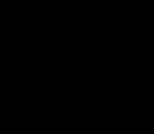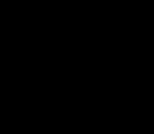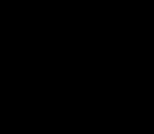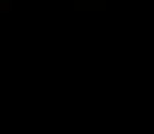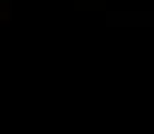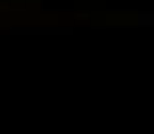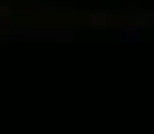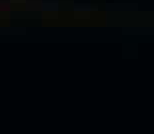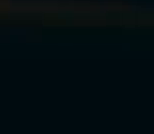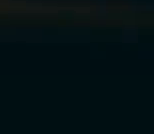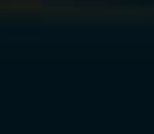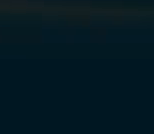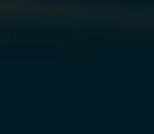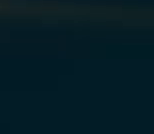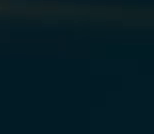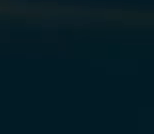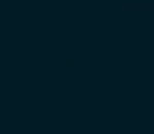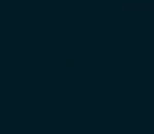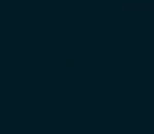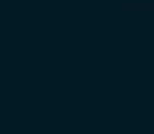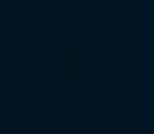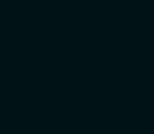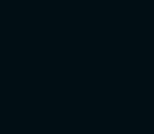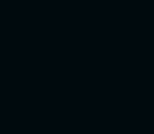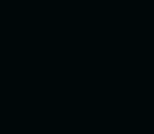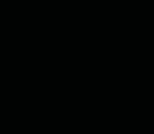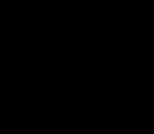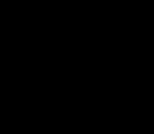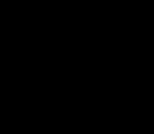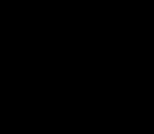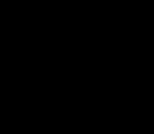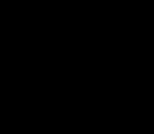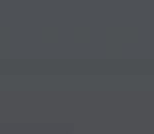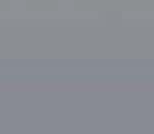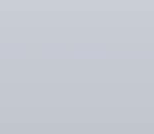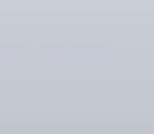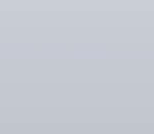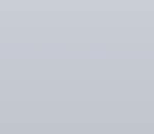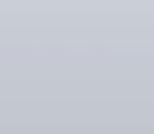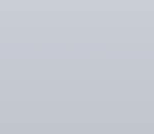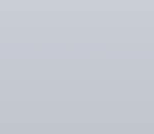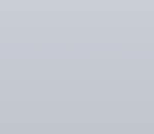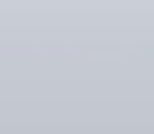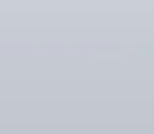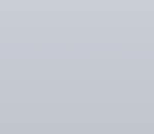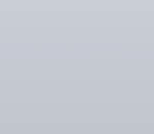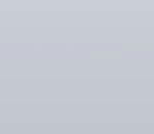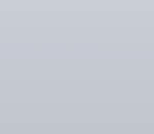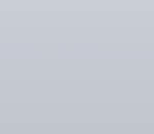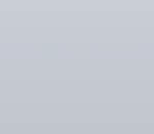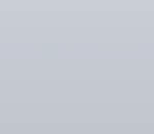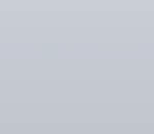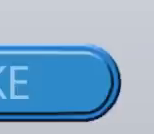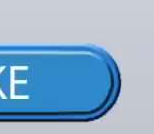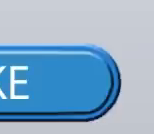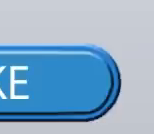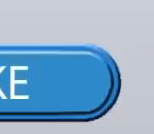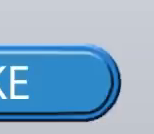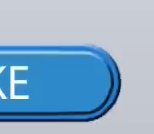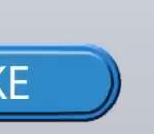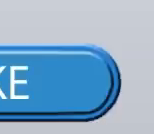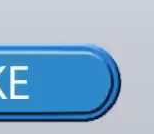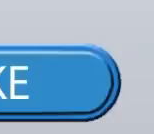Make your day right. Gilly Bonny Online TV. Kupata habari mpya na kwa haraka kila